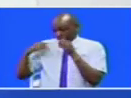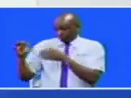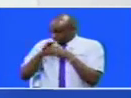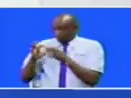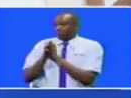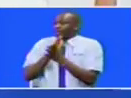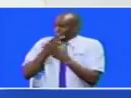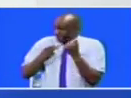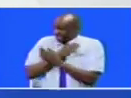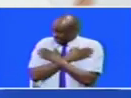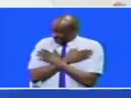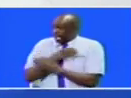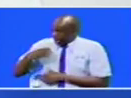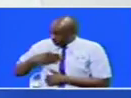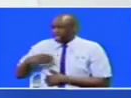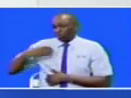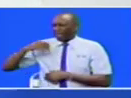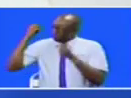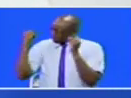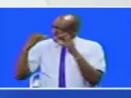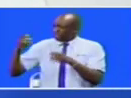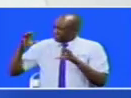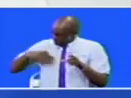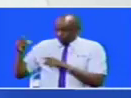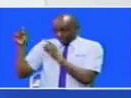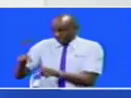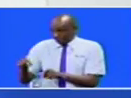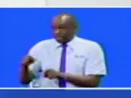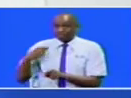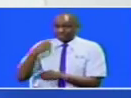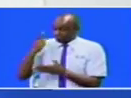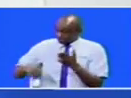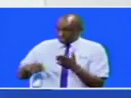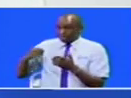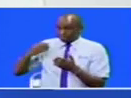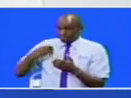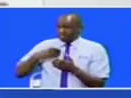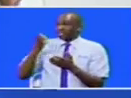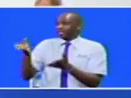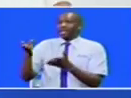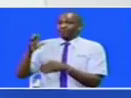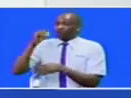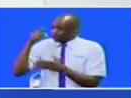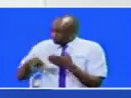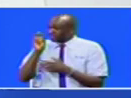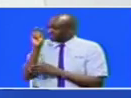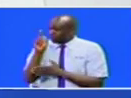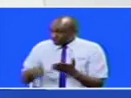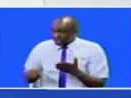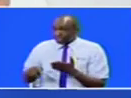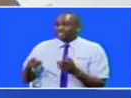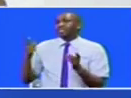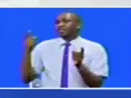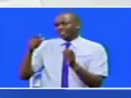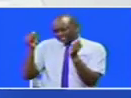partners. So tumepata wagombeaji wengi sana. And I must say I was pleasantly surprised. Nimepata kuona watu